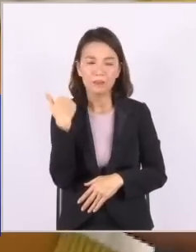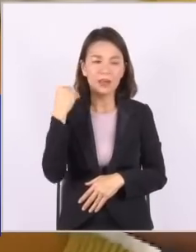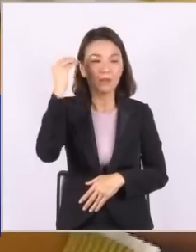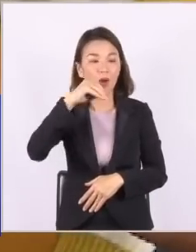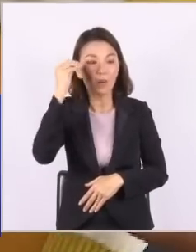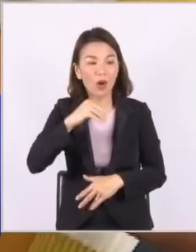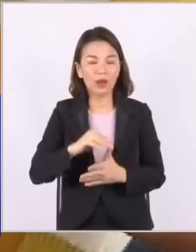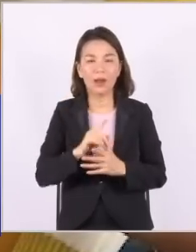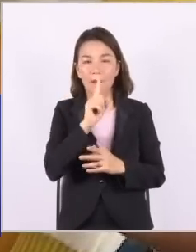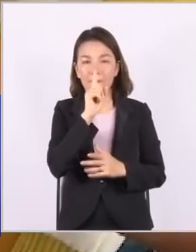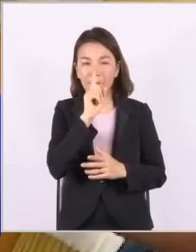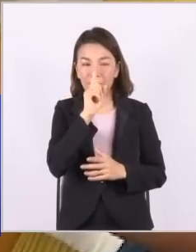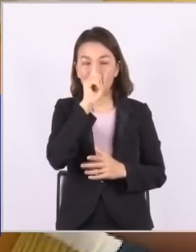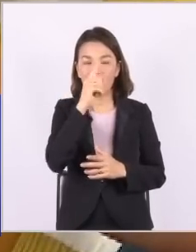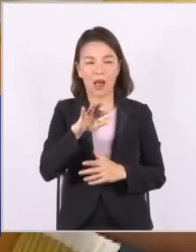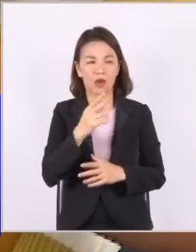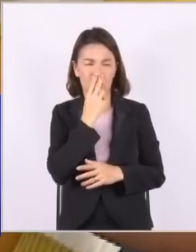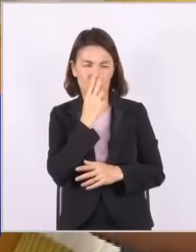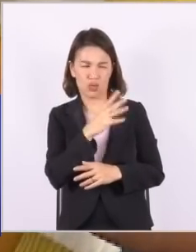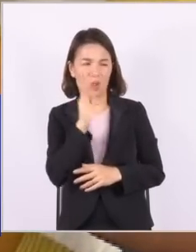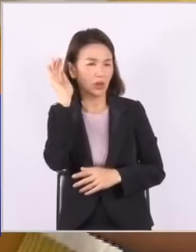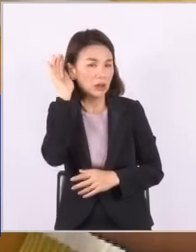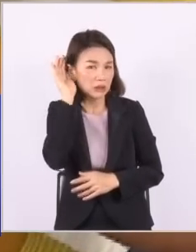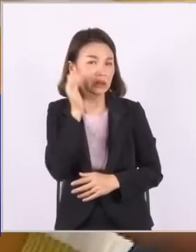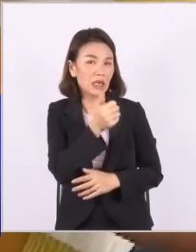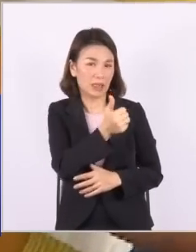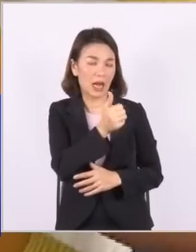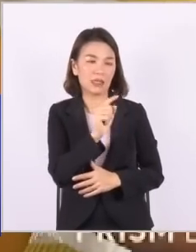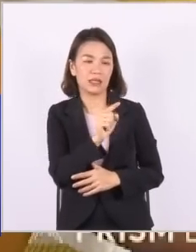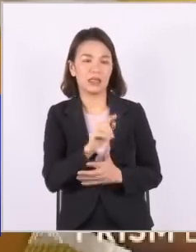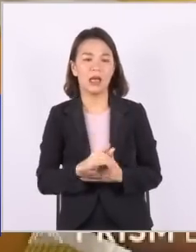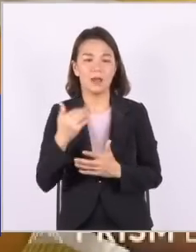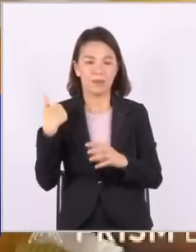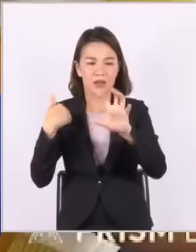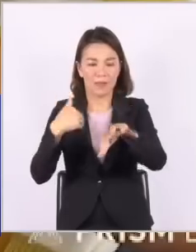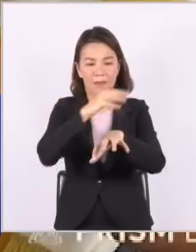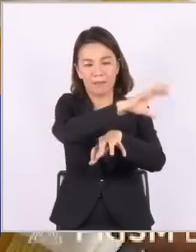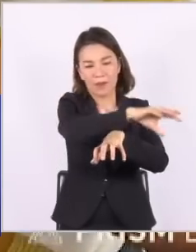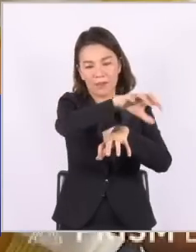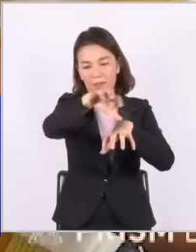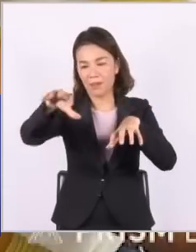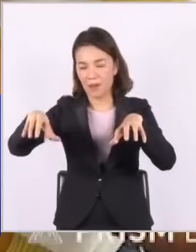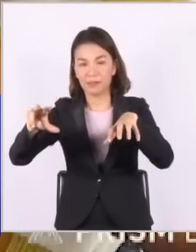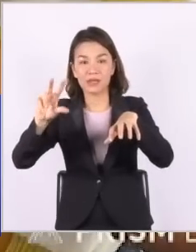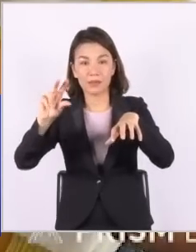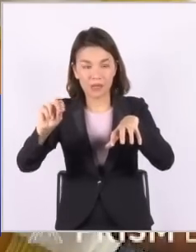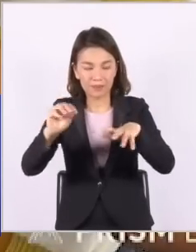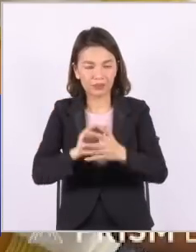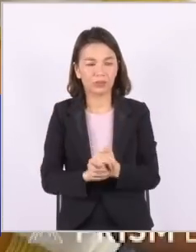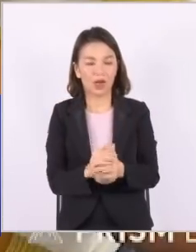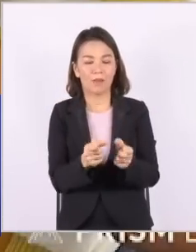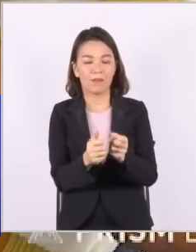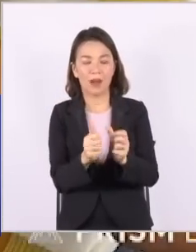กรรมมีความน่าเชื่อถือแล้วก็คลินิกที่ว่านี้มีมากกว่า30สาขานะก็เลยทักไปทางอิน